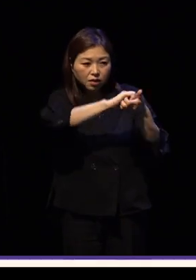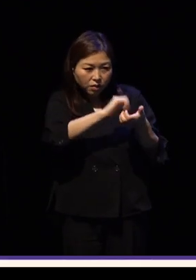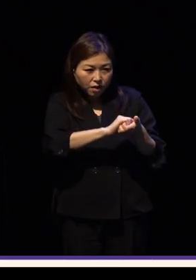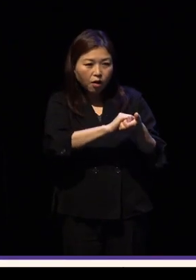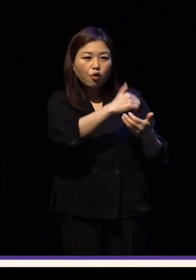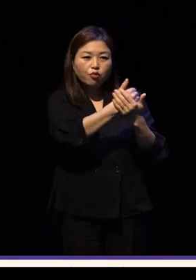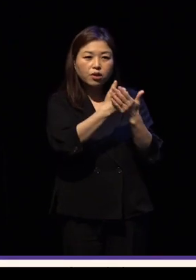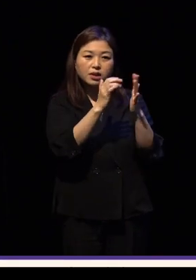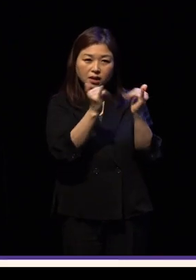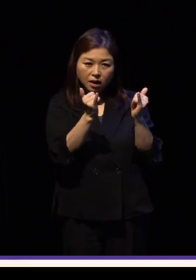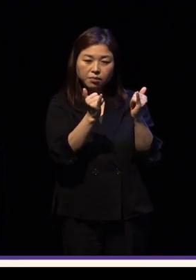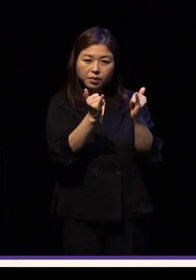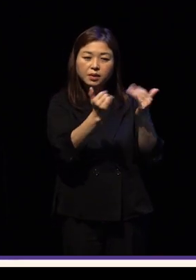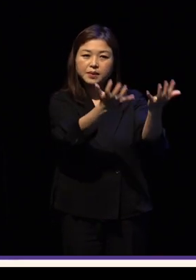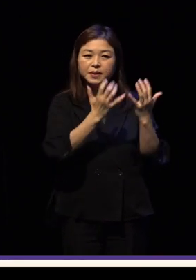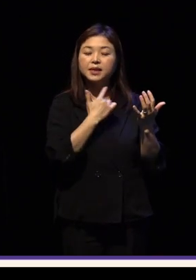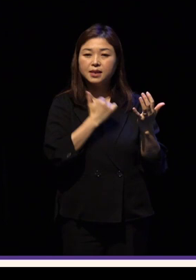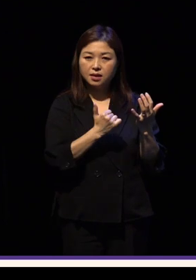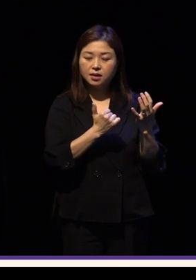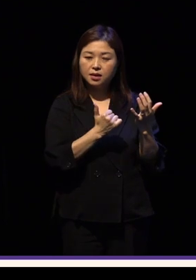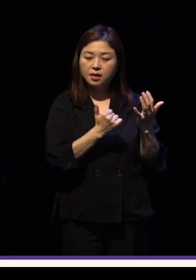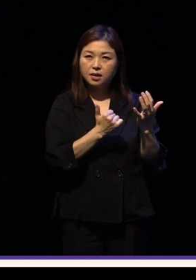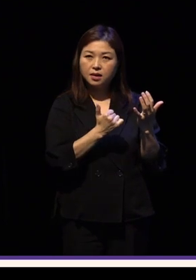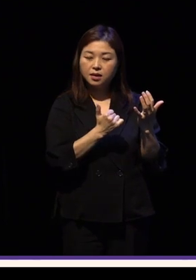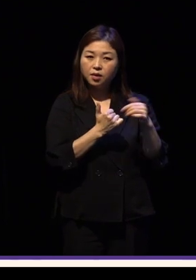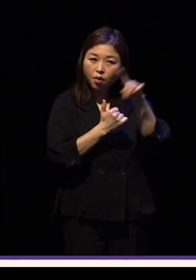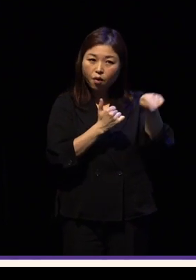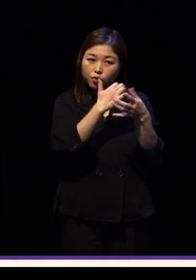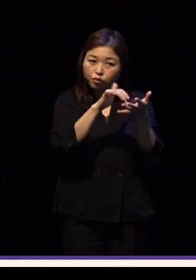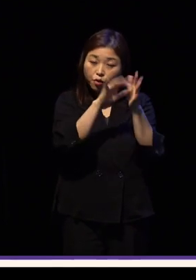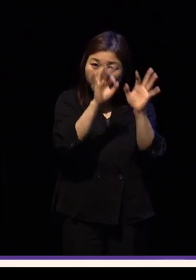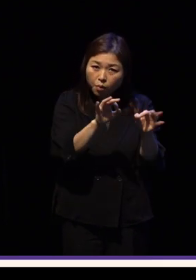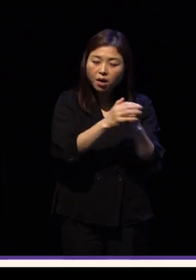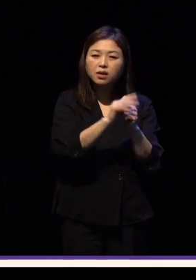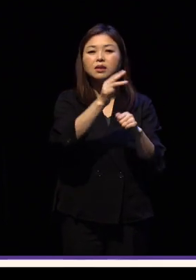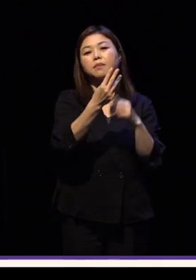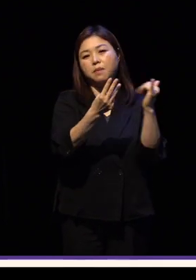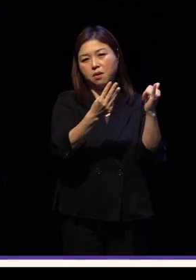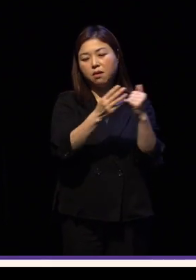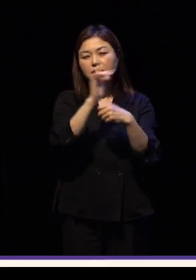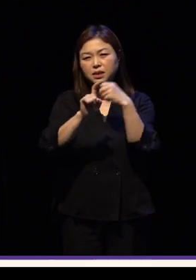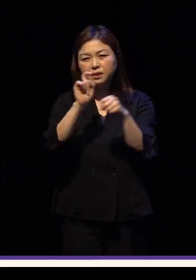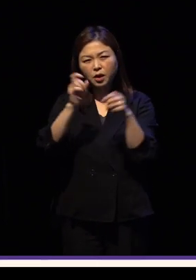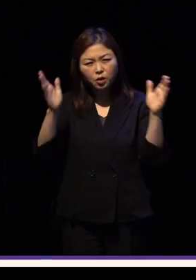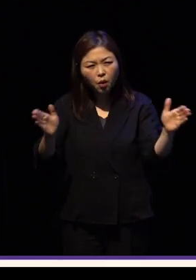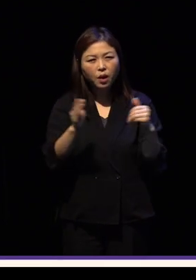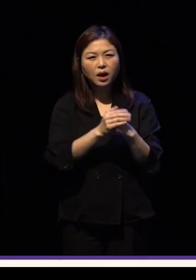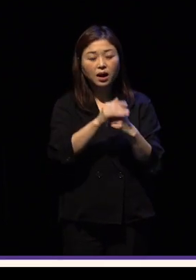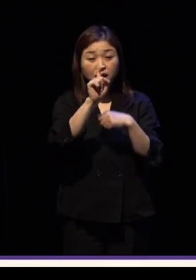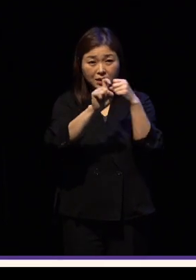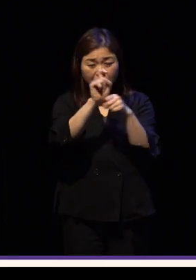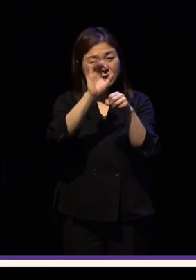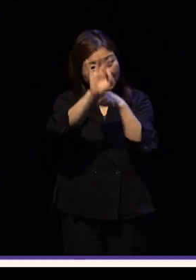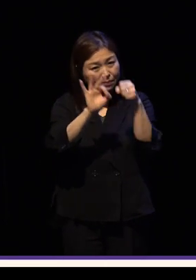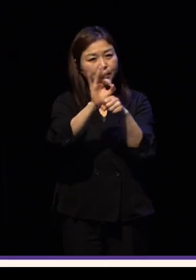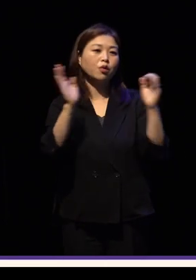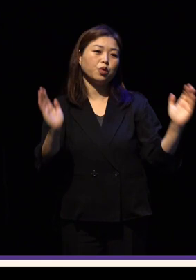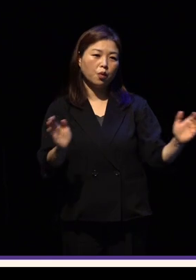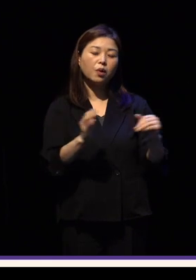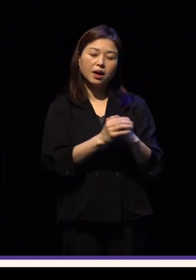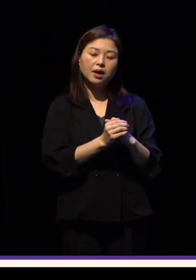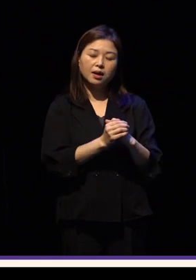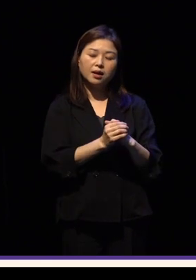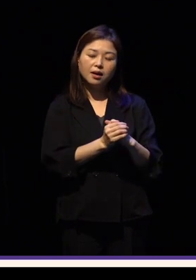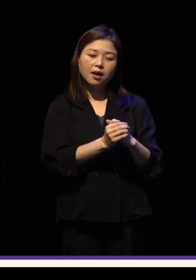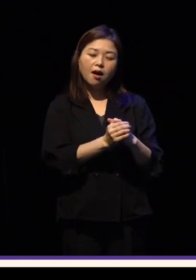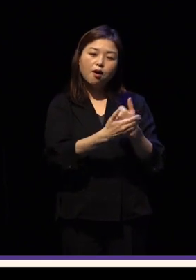회원이 보니까 한 300명이 채 안 돼요. 10년 동안 모집한 게. 그 정도로 우리나라 이 사회